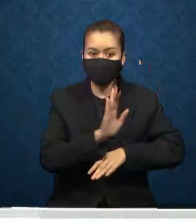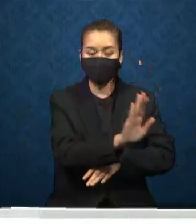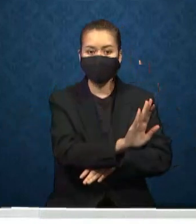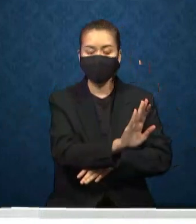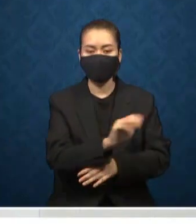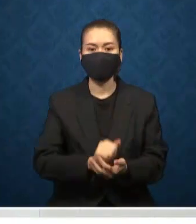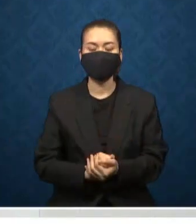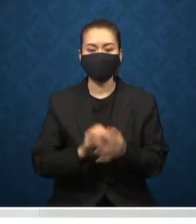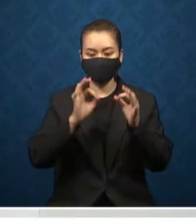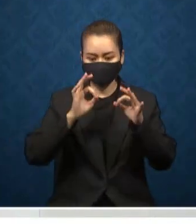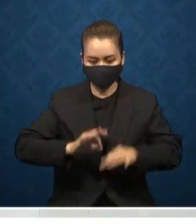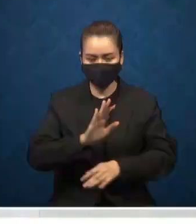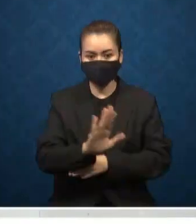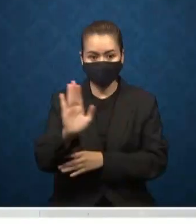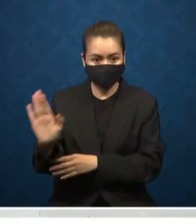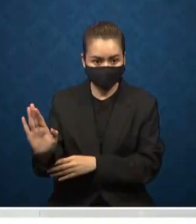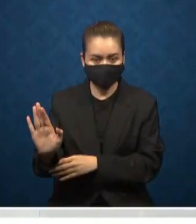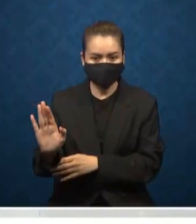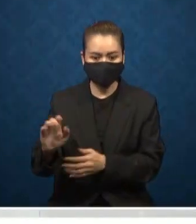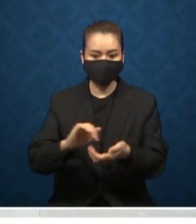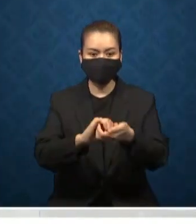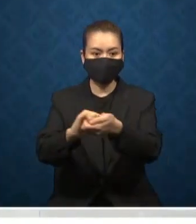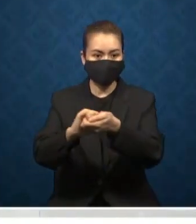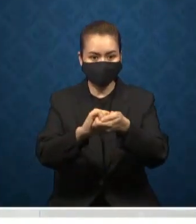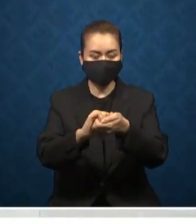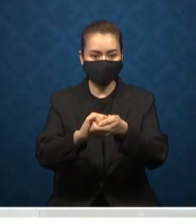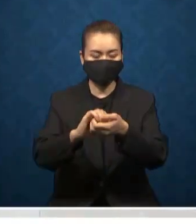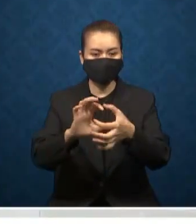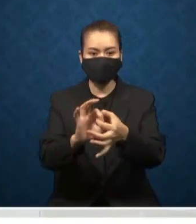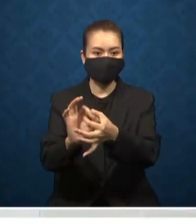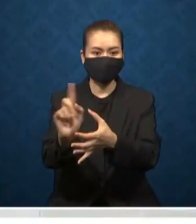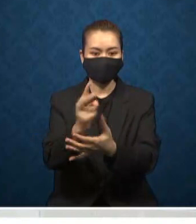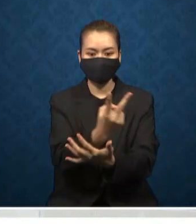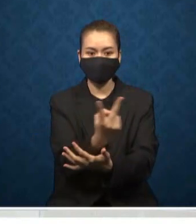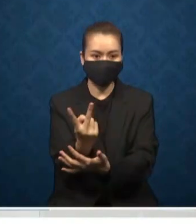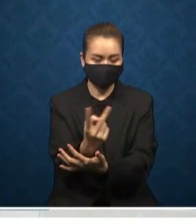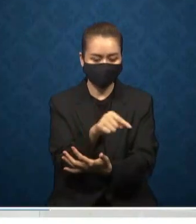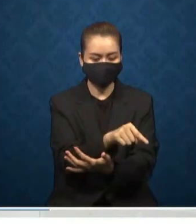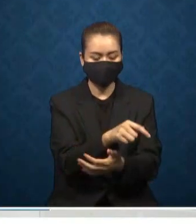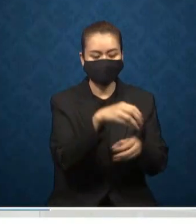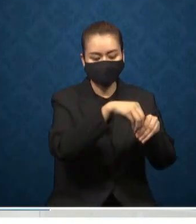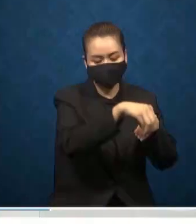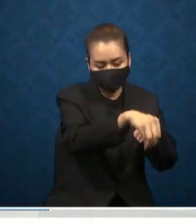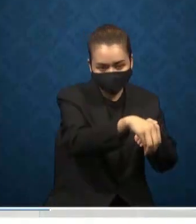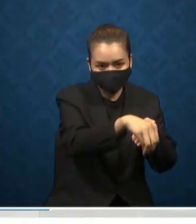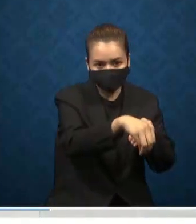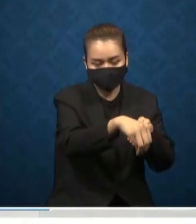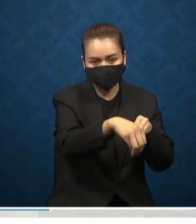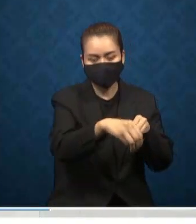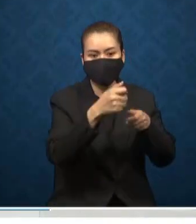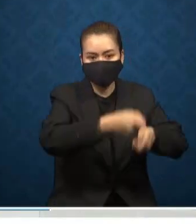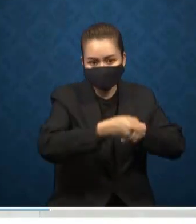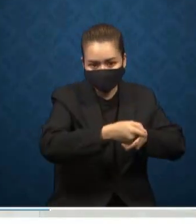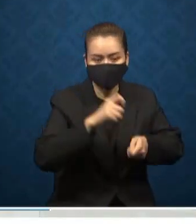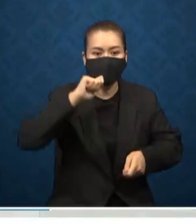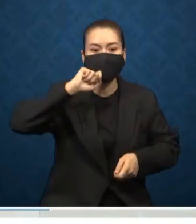าะเรื่องของผู้ที่เกี่ยวข้องทั้งสองฝ่ายคือเกษตรกรและชาวไร่อ้อยผ่าน